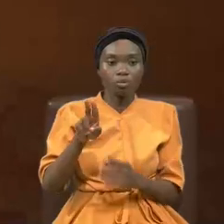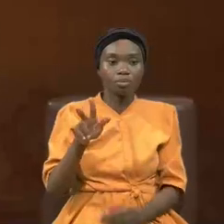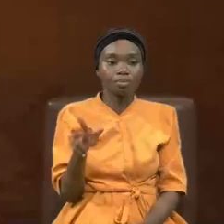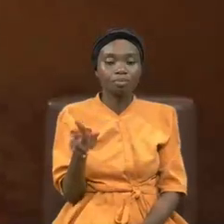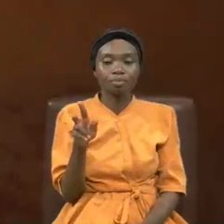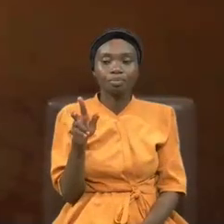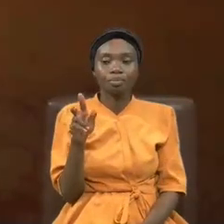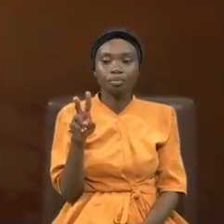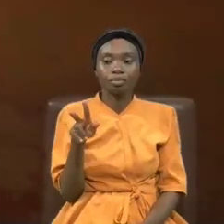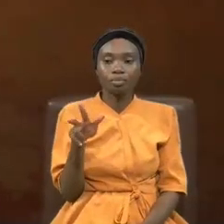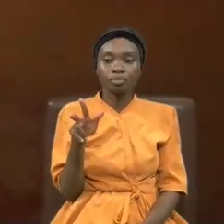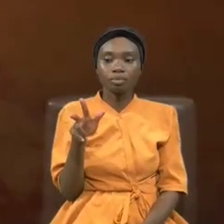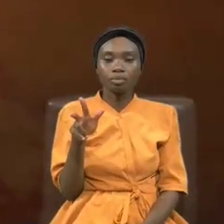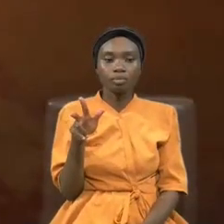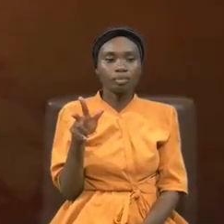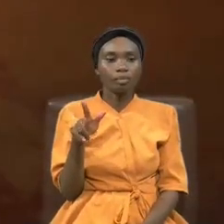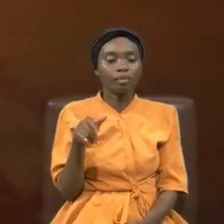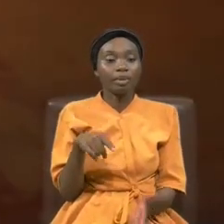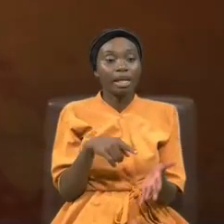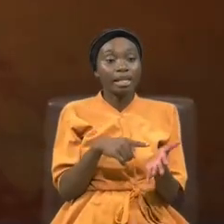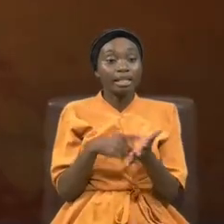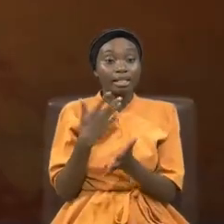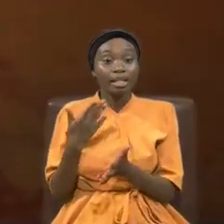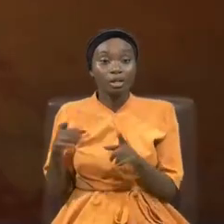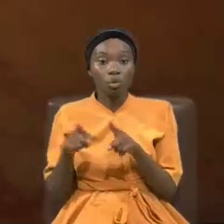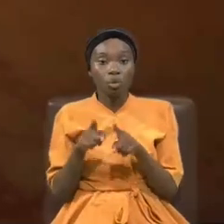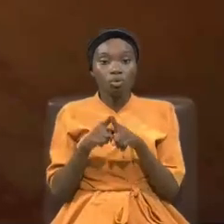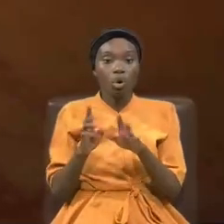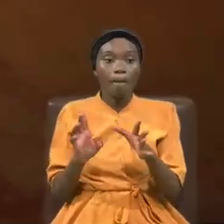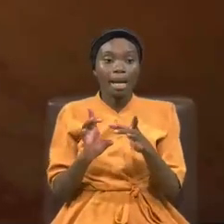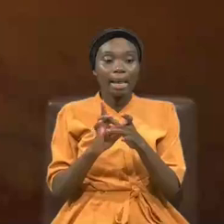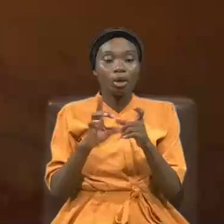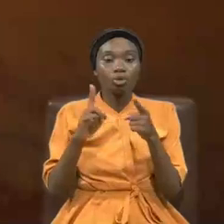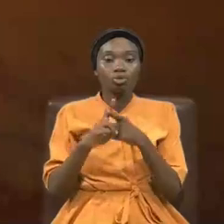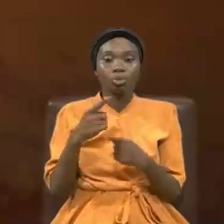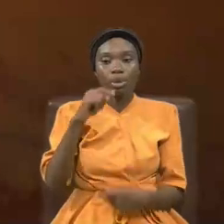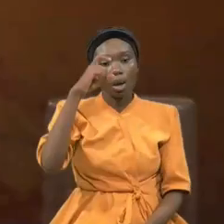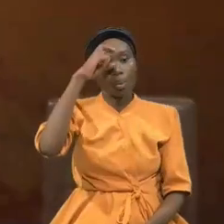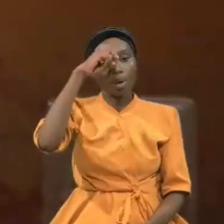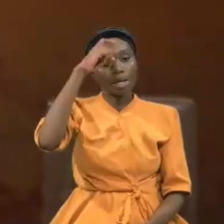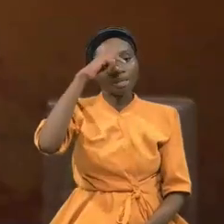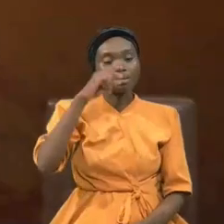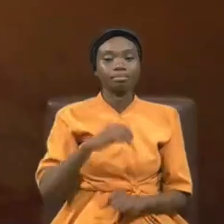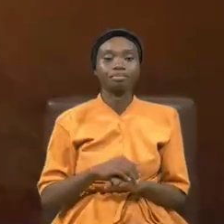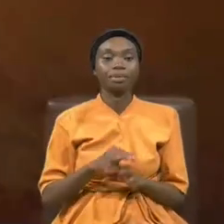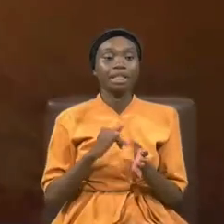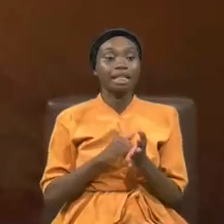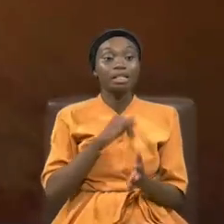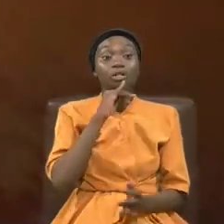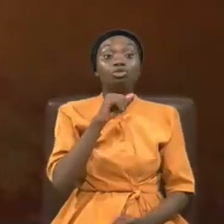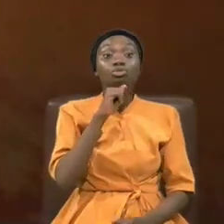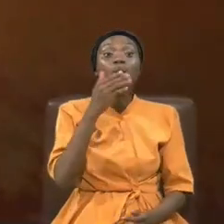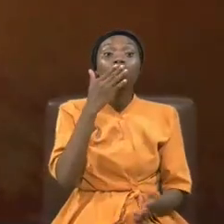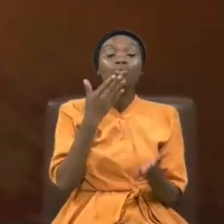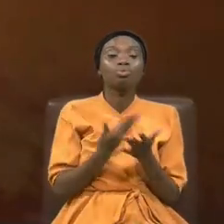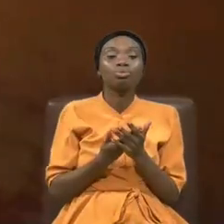23. 23 dit, voici encore ce que vient des sages. Il